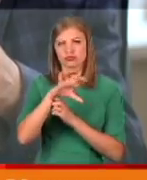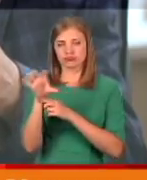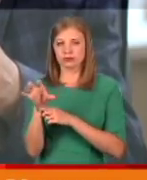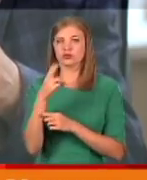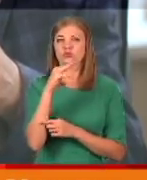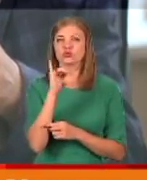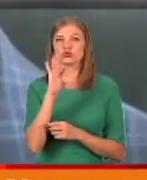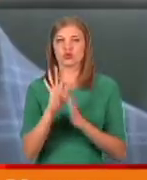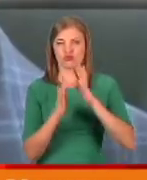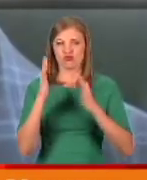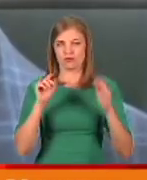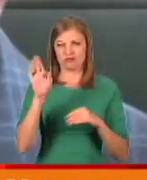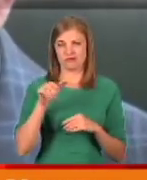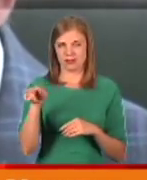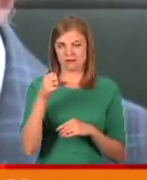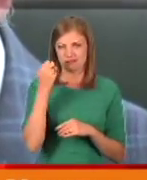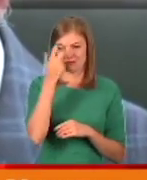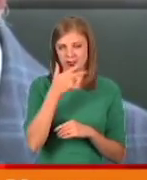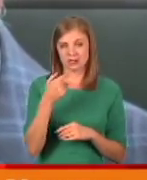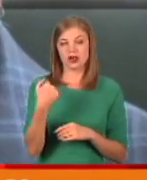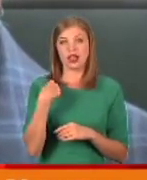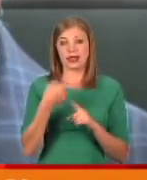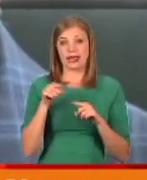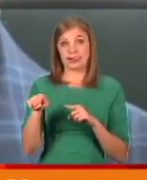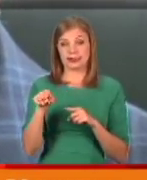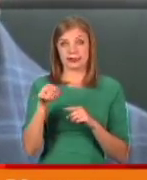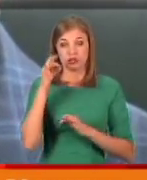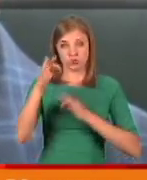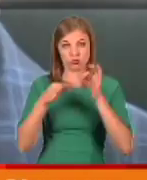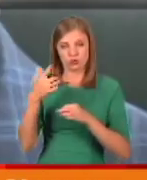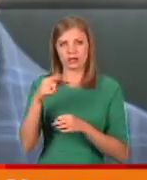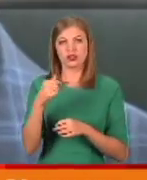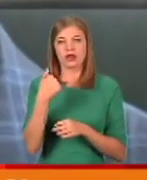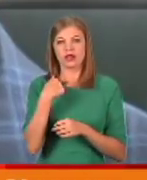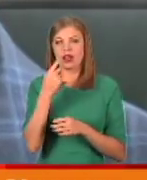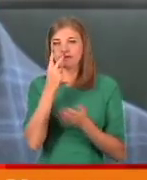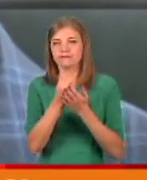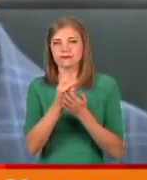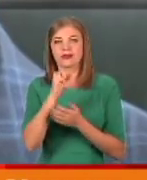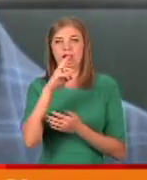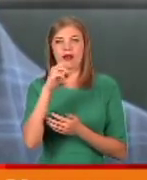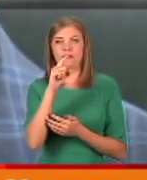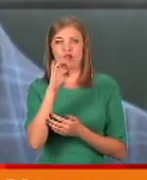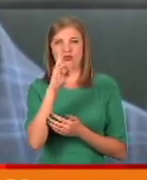джунглі в Бразилії. Вийшло так, що на цих супутниках, де я знімав Амазонію,